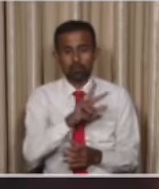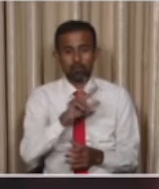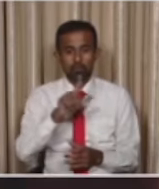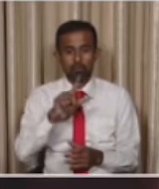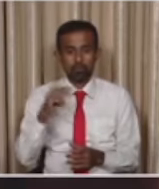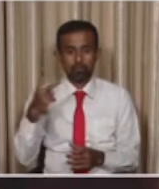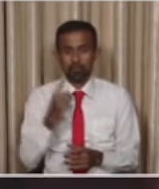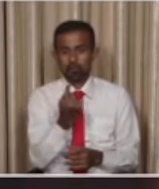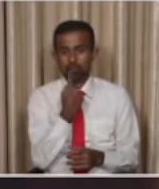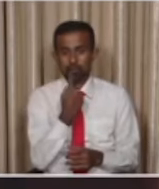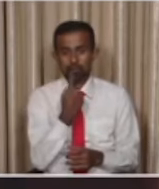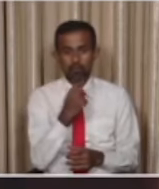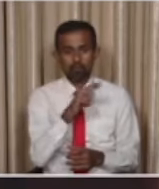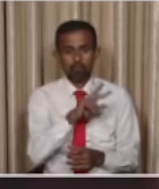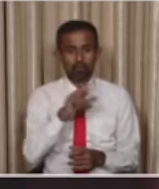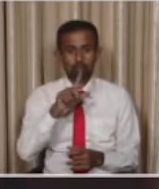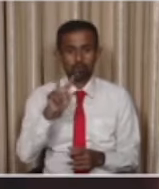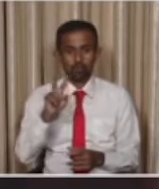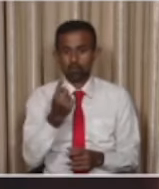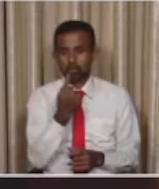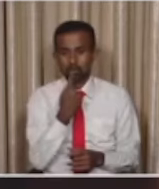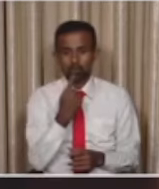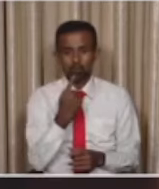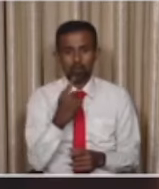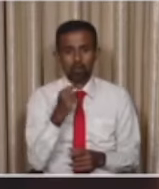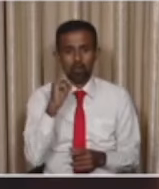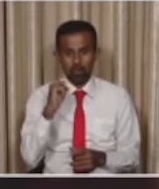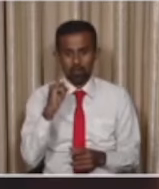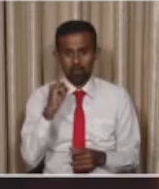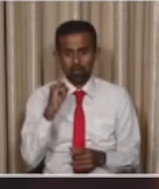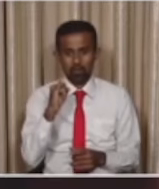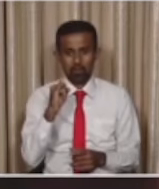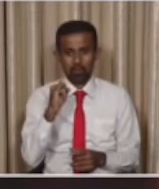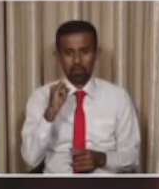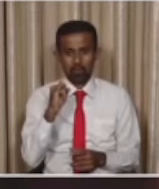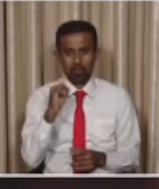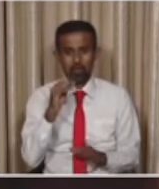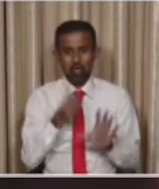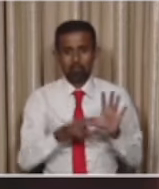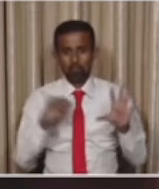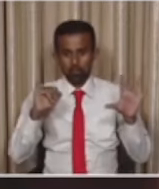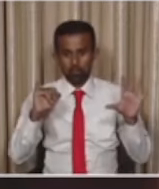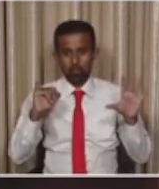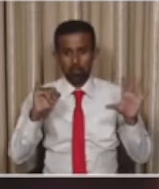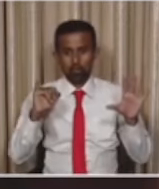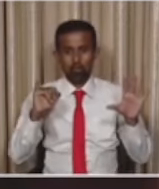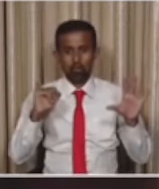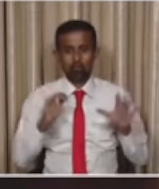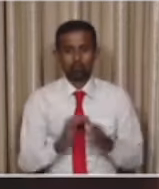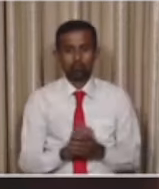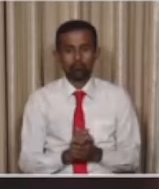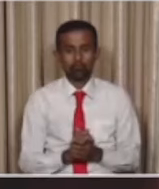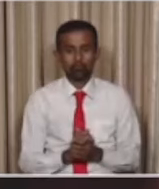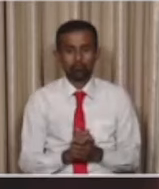87 කියනවා 87 කියනවා 6 මොකද 6 අවුරුද්දක් කියලා